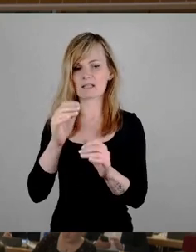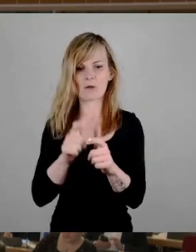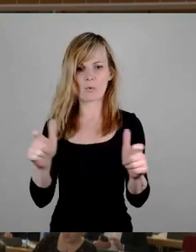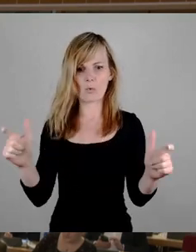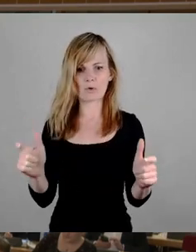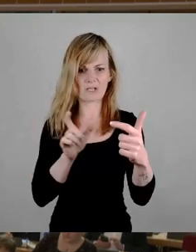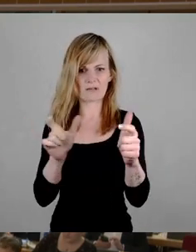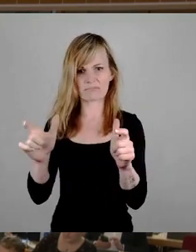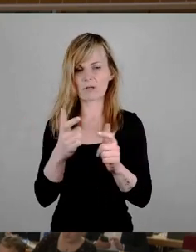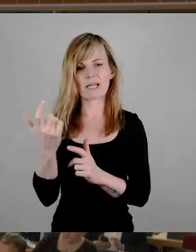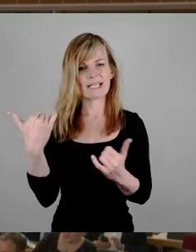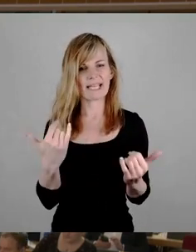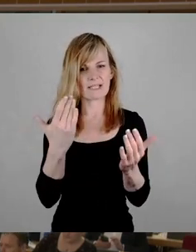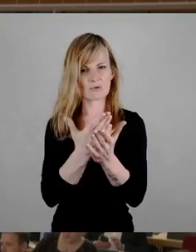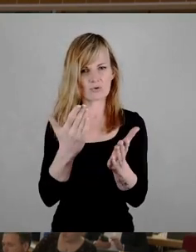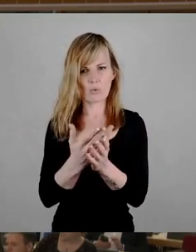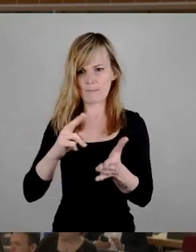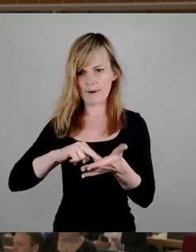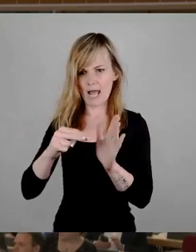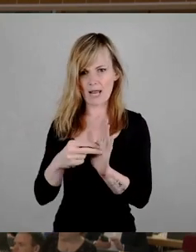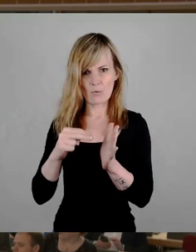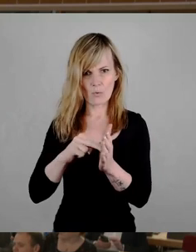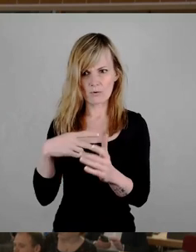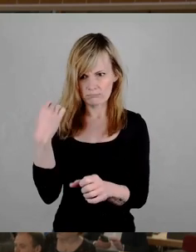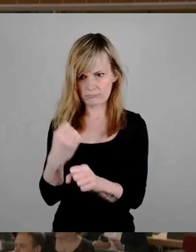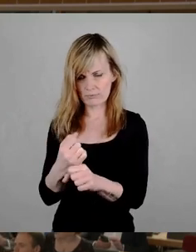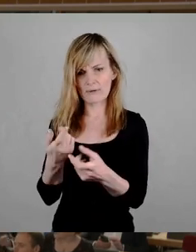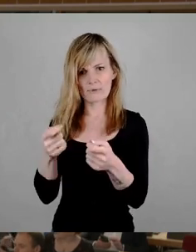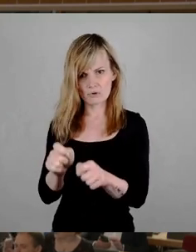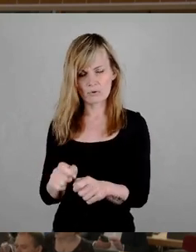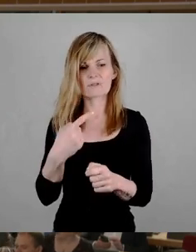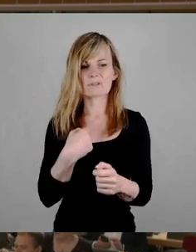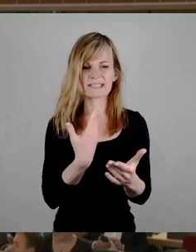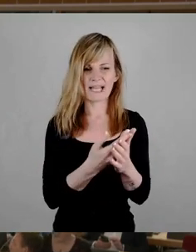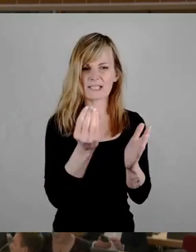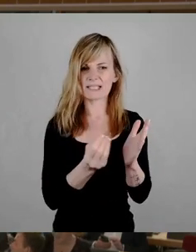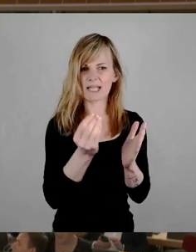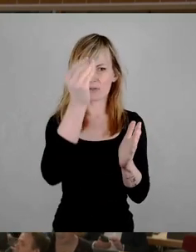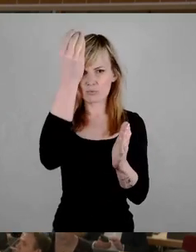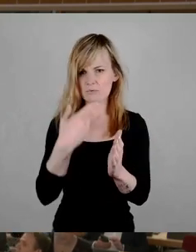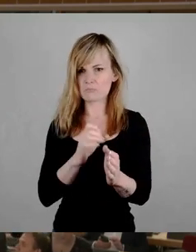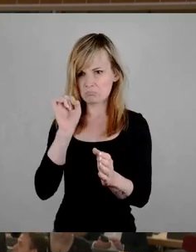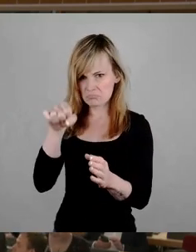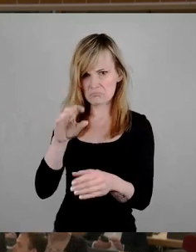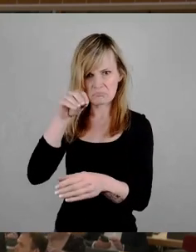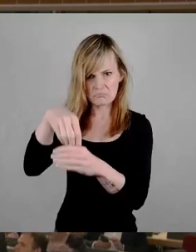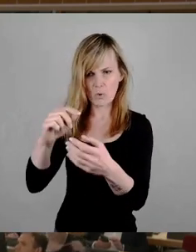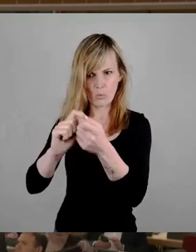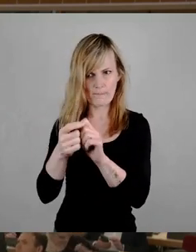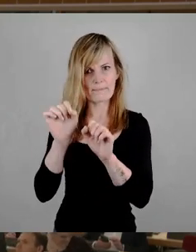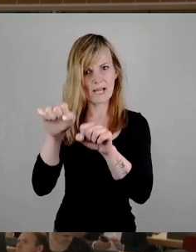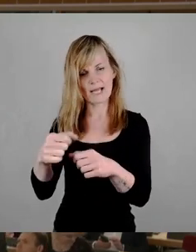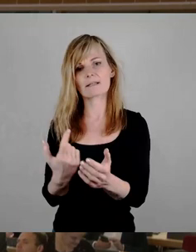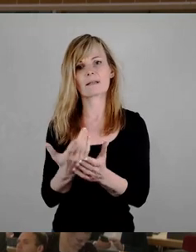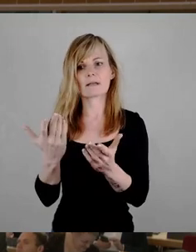jetzt schon beschlossene Planungen eingreifen oder nicht greifen oder andersrum gesagt, wie viel Platz haben wir eigentlich noch zur Verfügung, der noch nicht verplant ist